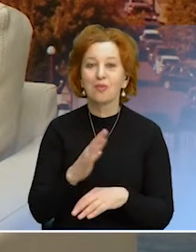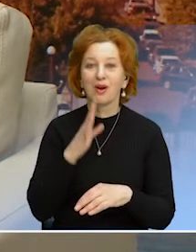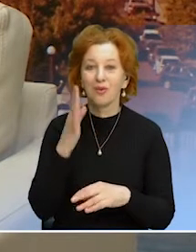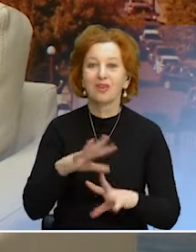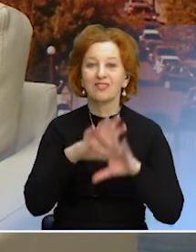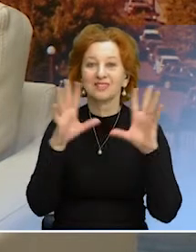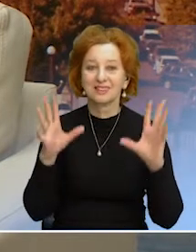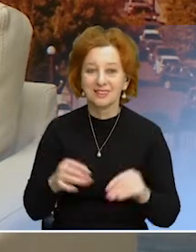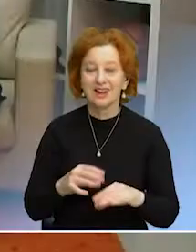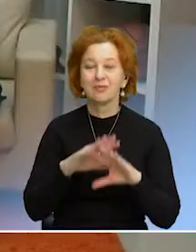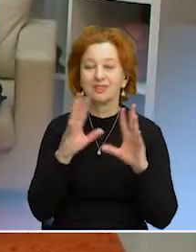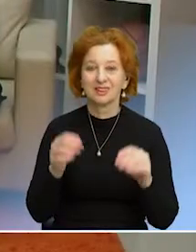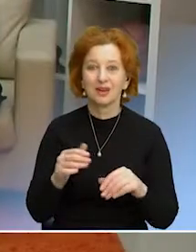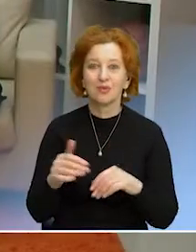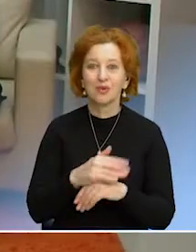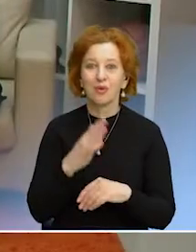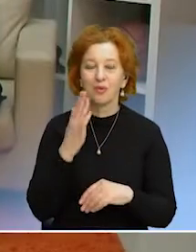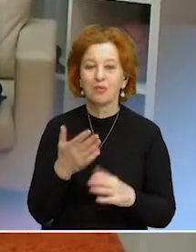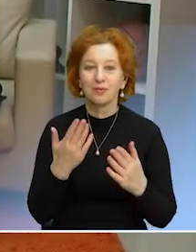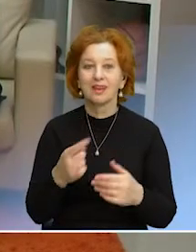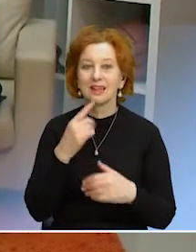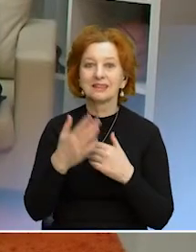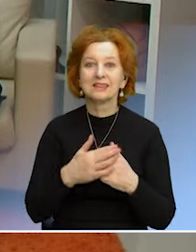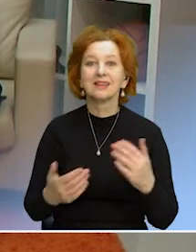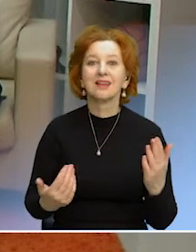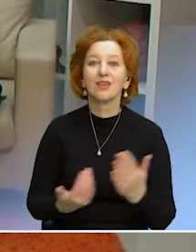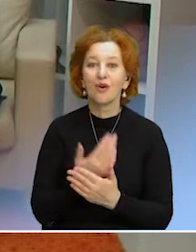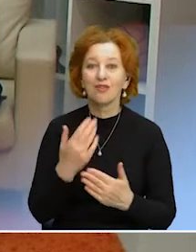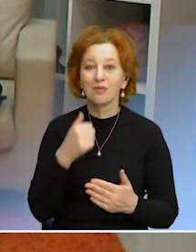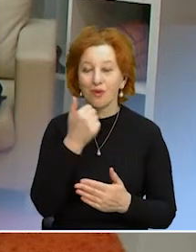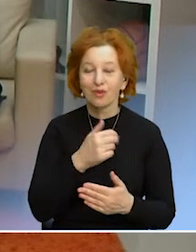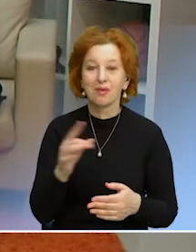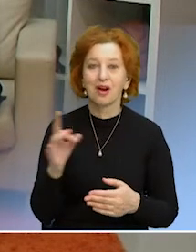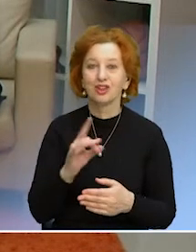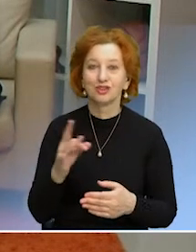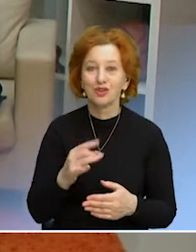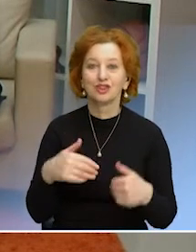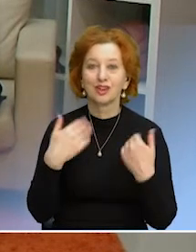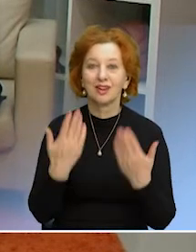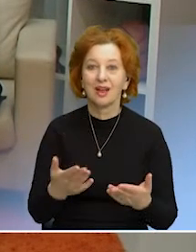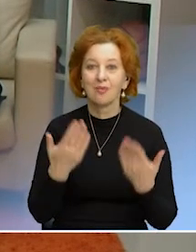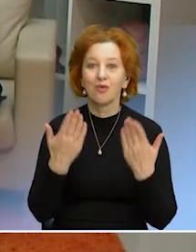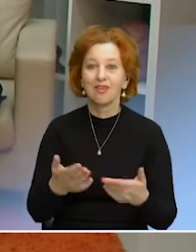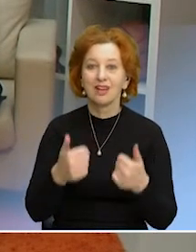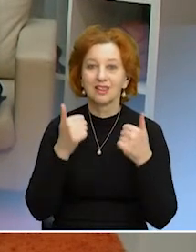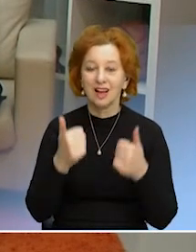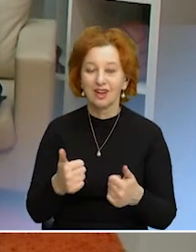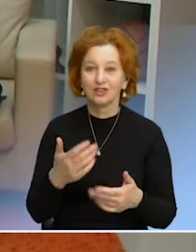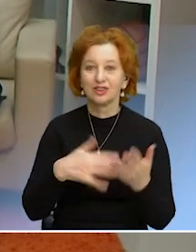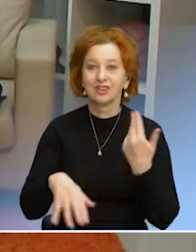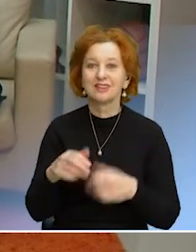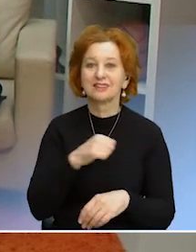Доброе утро всем. Доброе утро. Ну, в первую очередь, с наступающим вас Новым годом и Рождеством. Желаем, чтобы все у вас было хорошо,